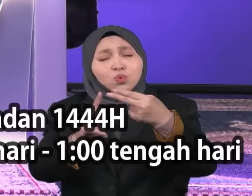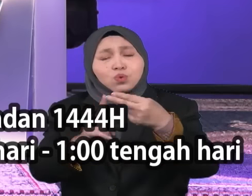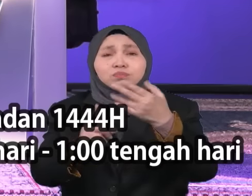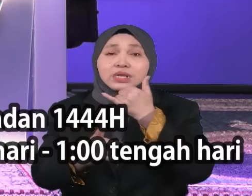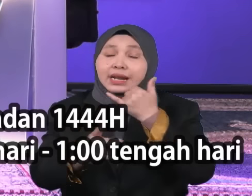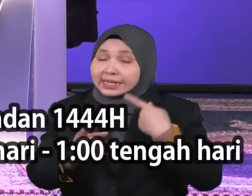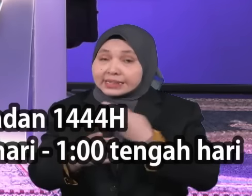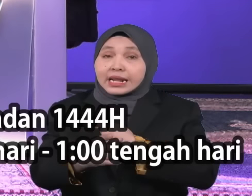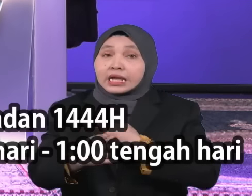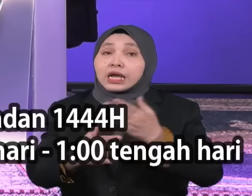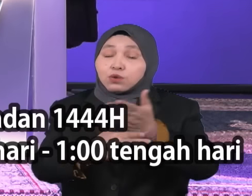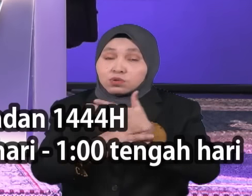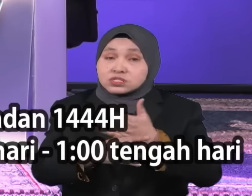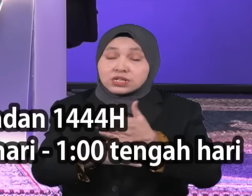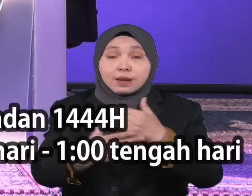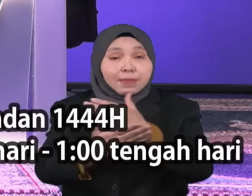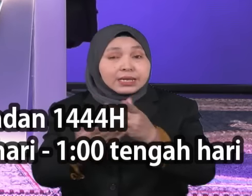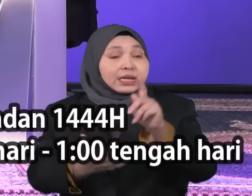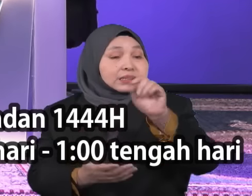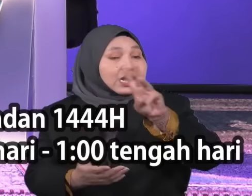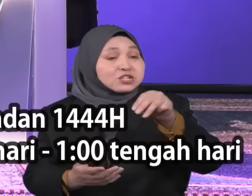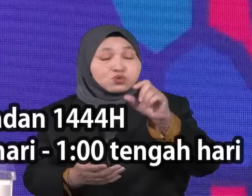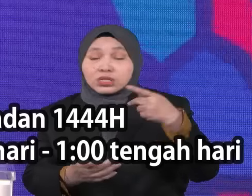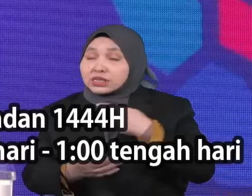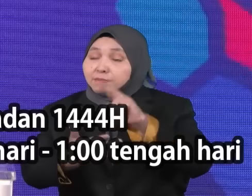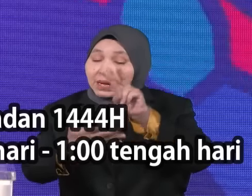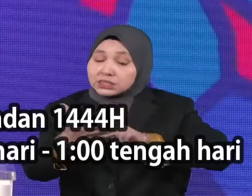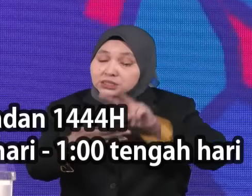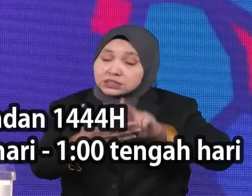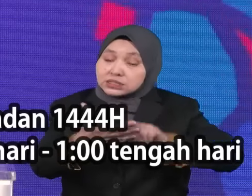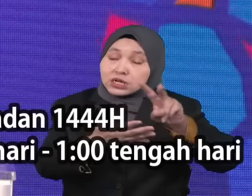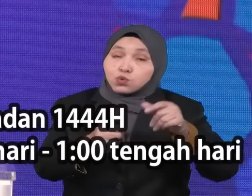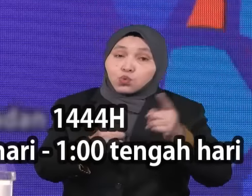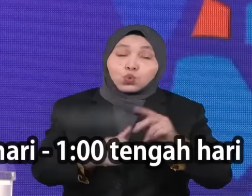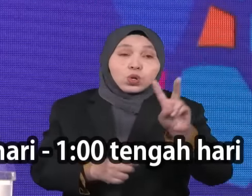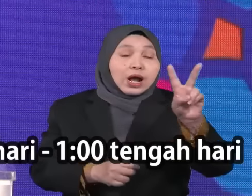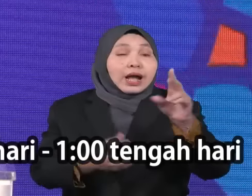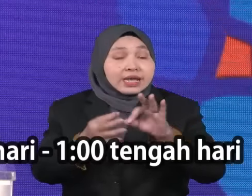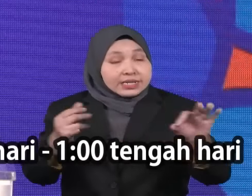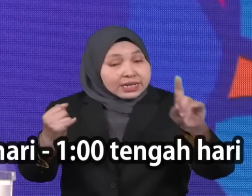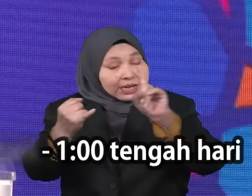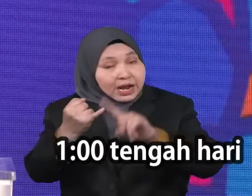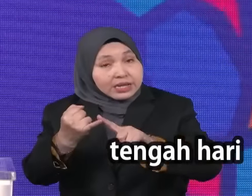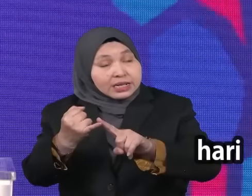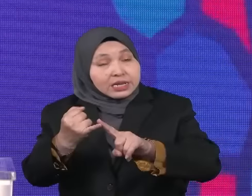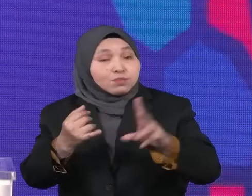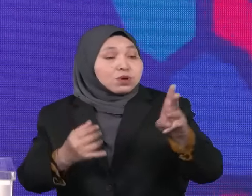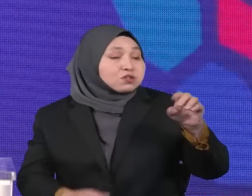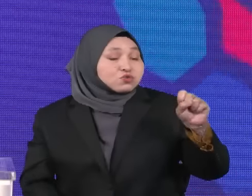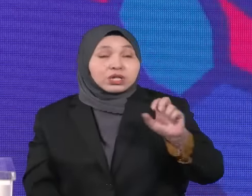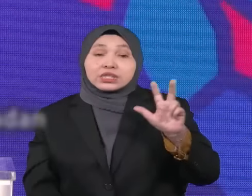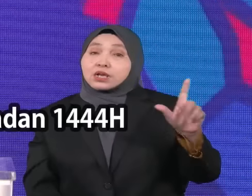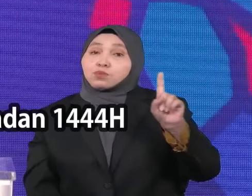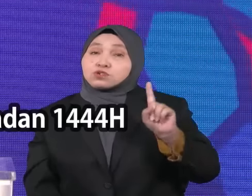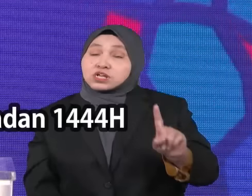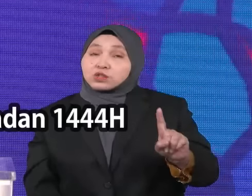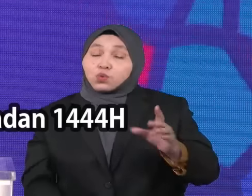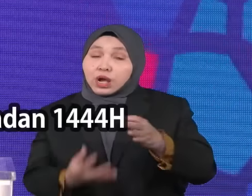kita akan kongsikan di ruangan tajwid. Adapun kita baca dahulu dua ayat yang terakhir di halaman yang ke-31,